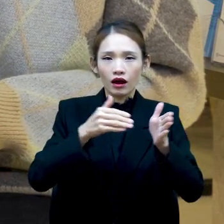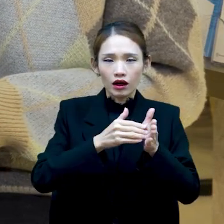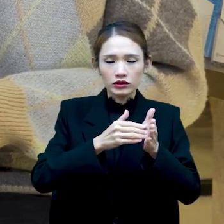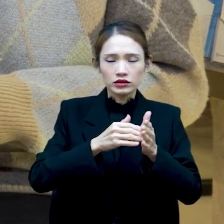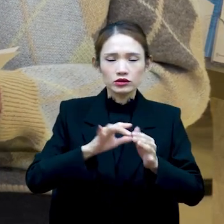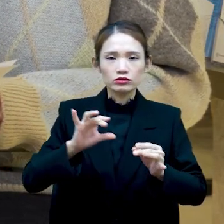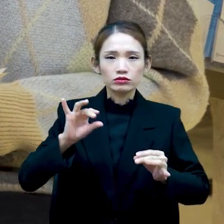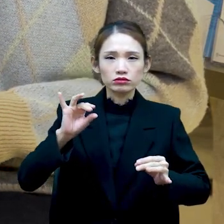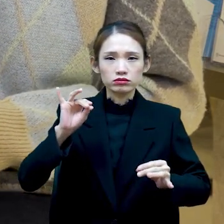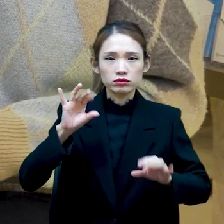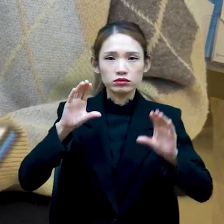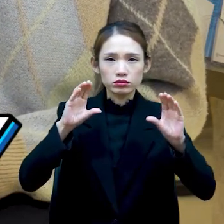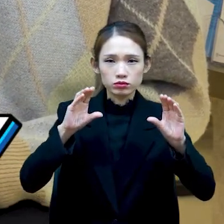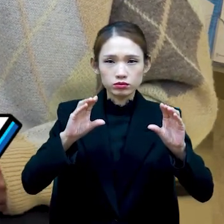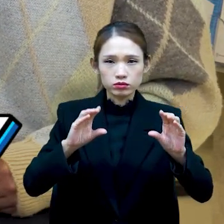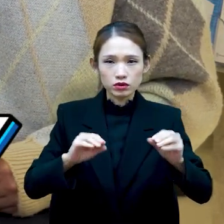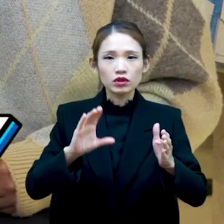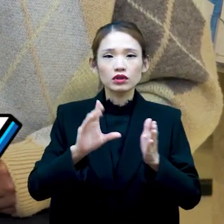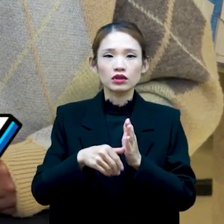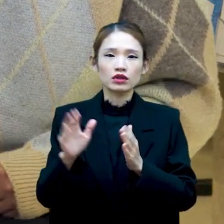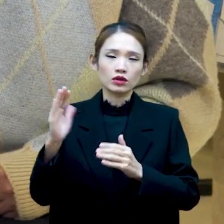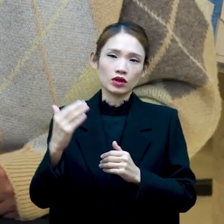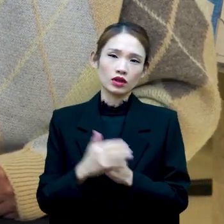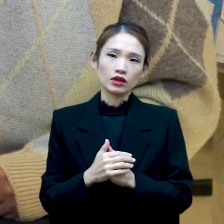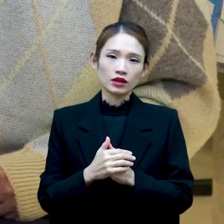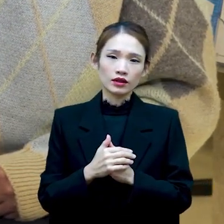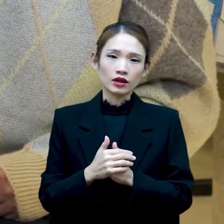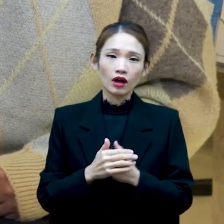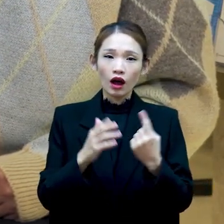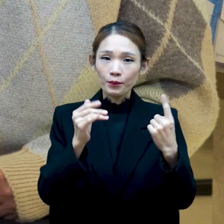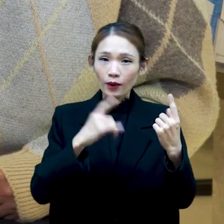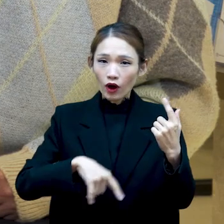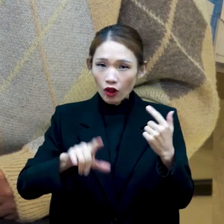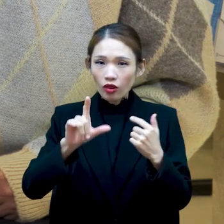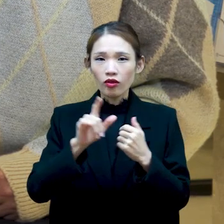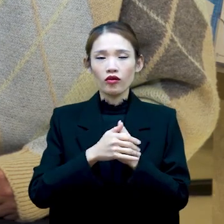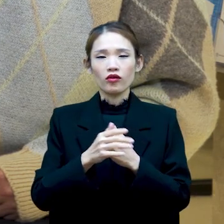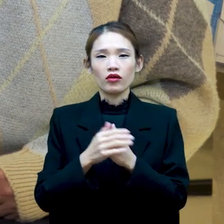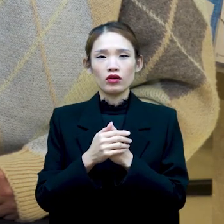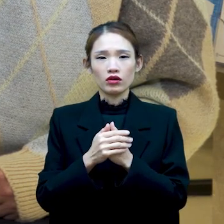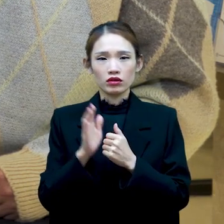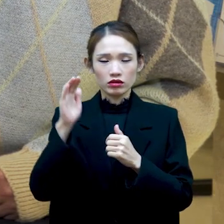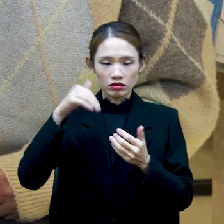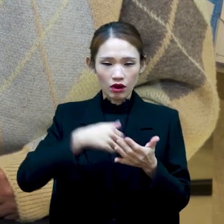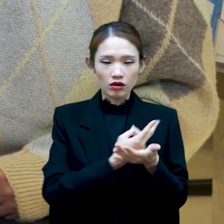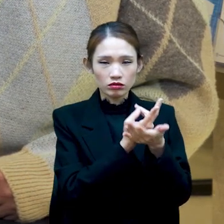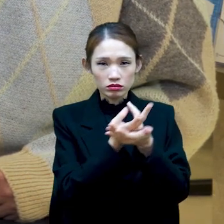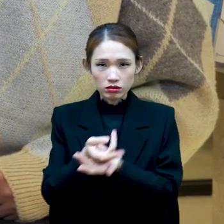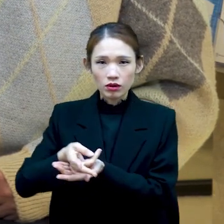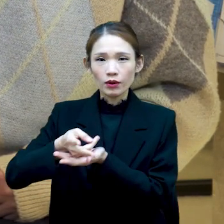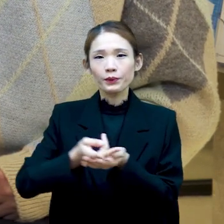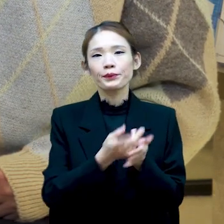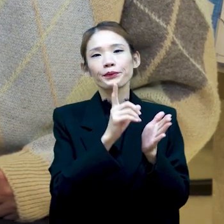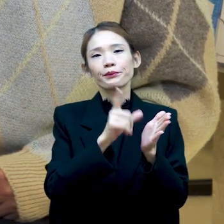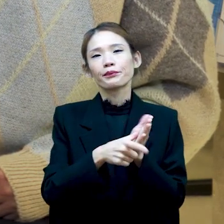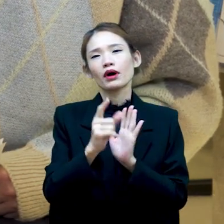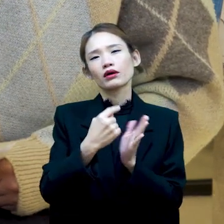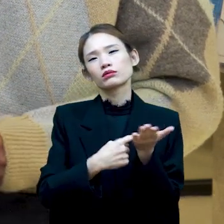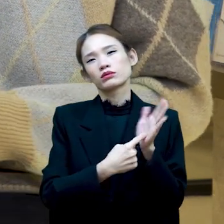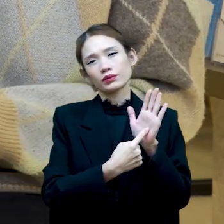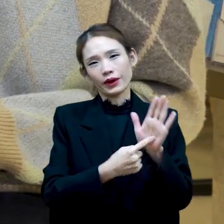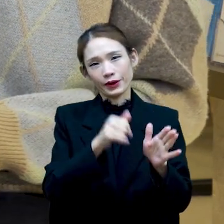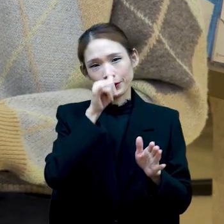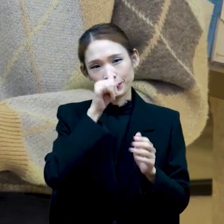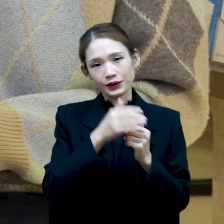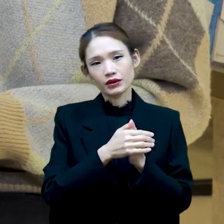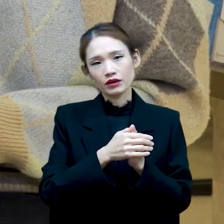거기까지 그래서 이게 그래서 서퍼스 마이엘로패스라고 학명도 이렇게 서핑을 한 사람들한테 나타나는 혈관 신경병증이다. 그래서